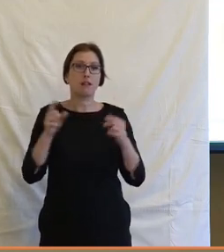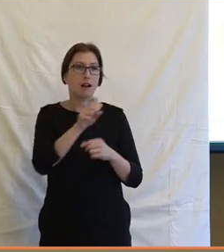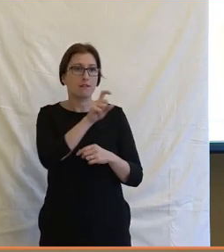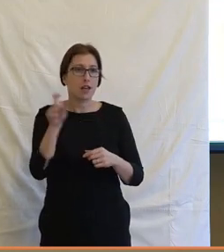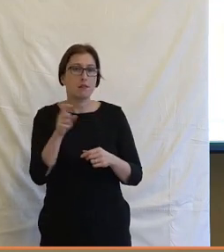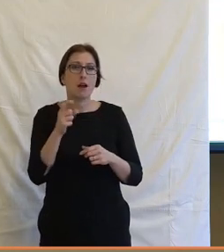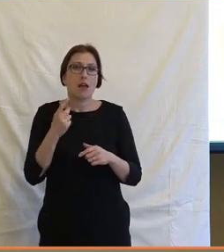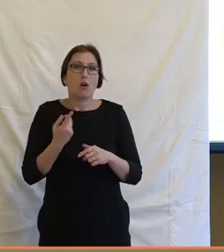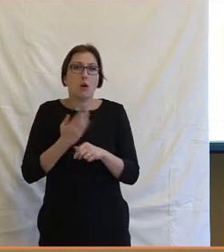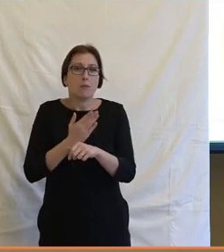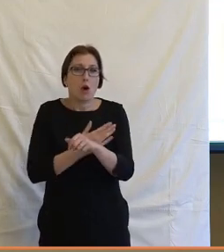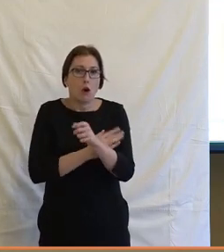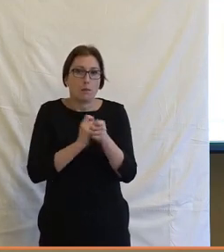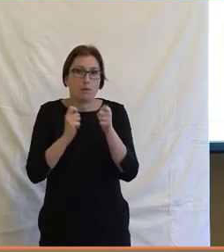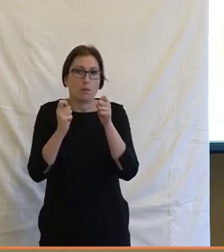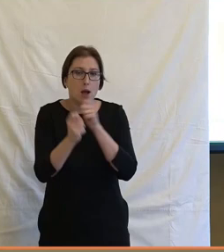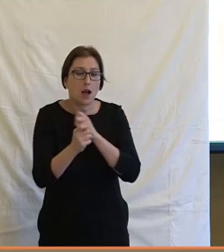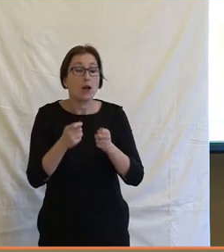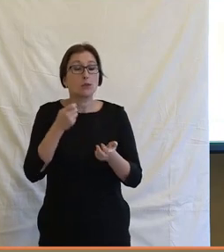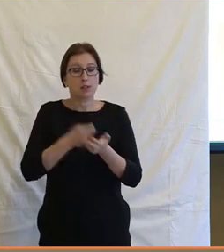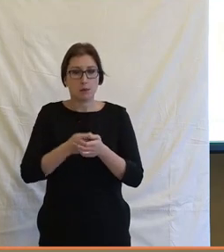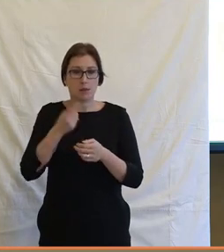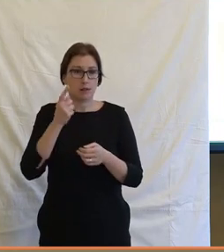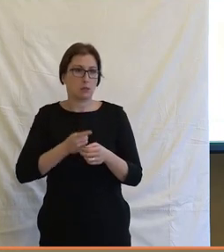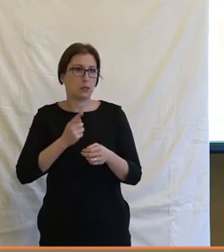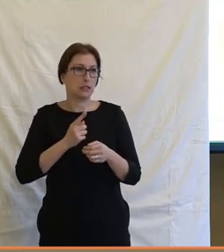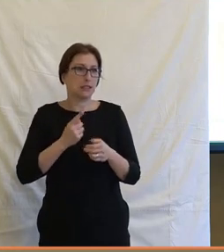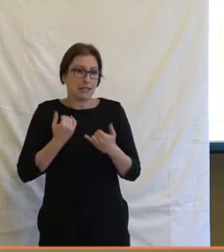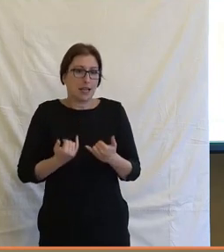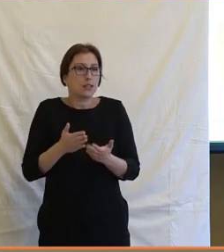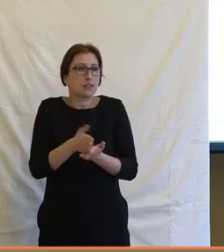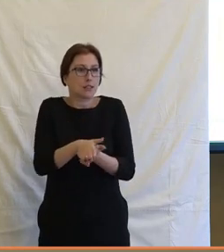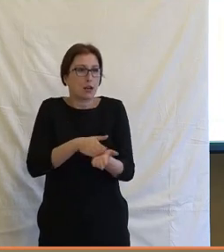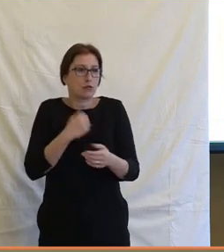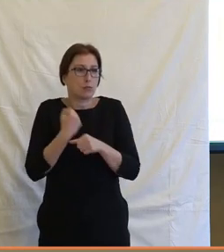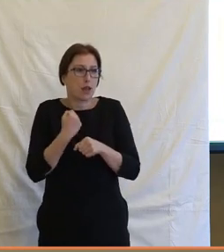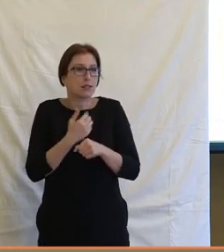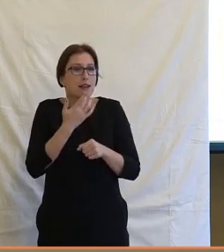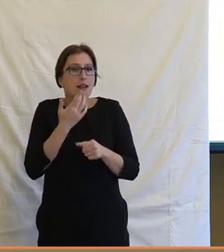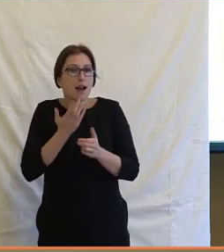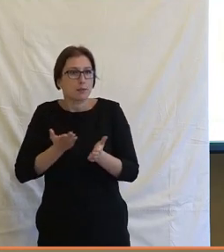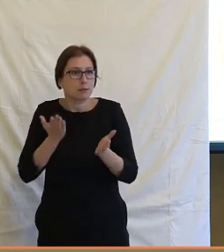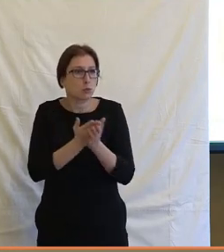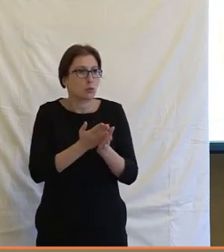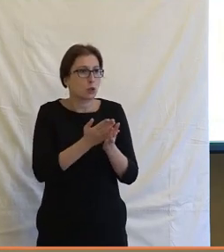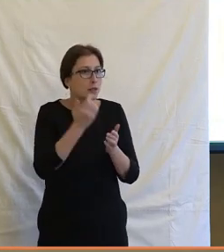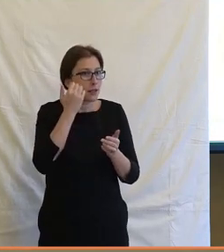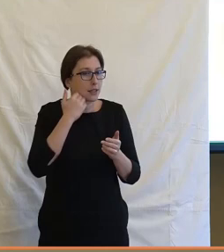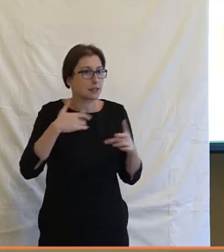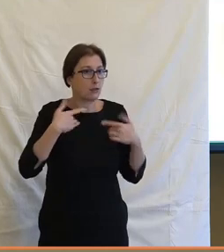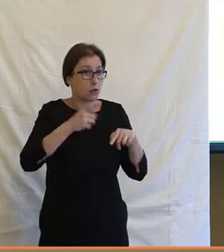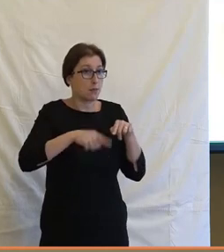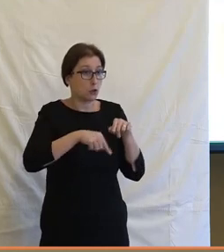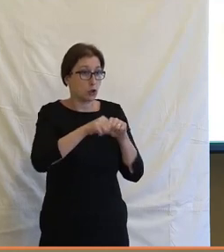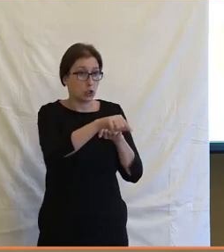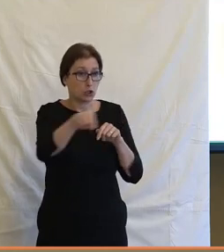ten setrvačník se vždycky točí trošku pomalej a je potřeba na to víc času než v malém startupu, který je